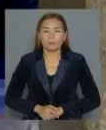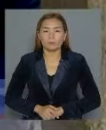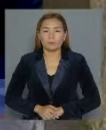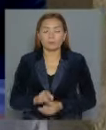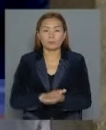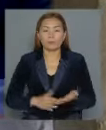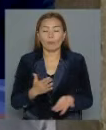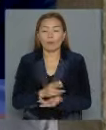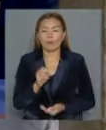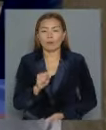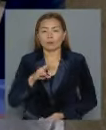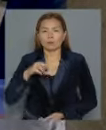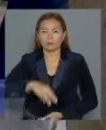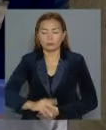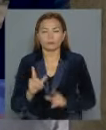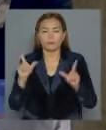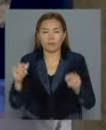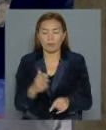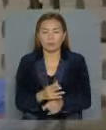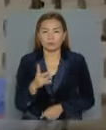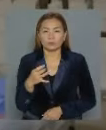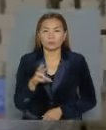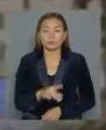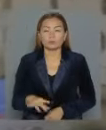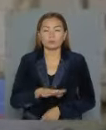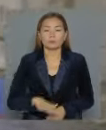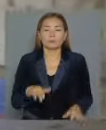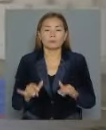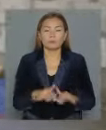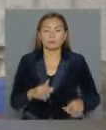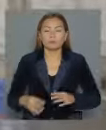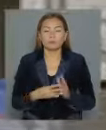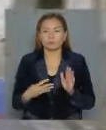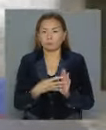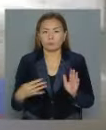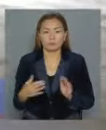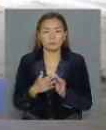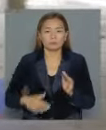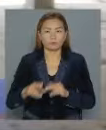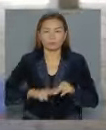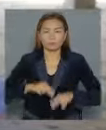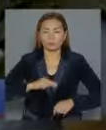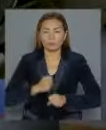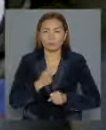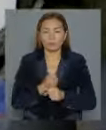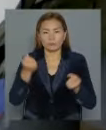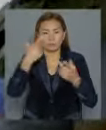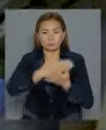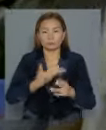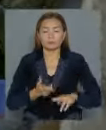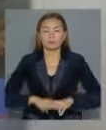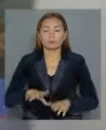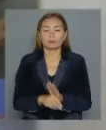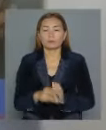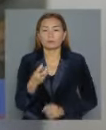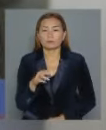Сонымен қатар Қанат Шарлапаев іссапары барысында Нұрсай ықшам ауданында жүргізіліп жатқан 9 қабатты тұрғын үйдің құрылыс жұмысымен танысты. Аталған нысан